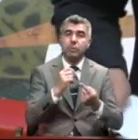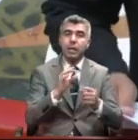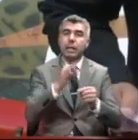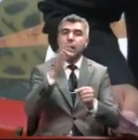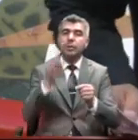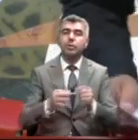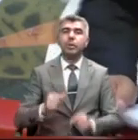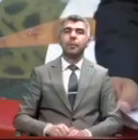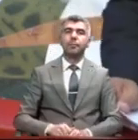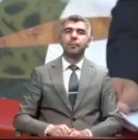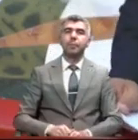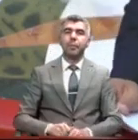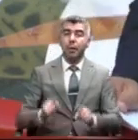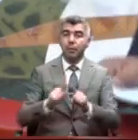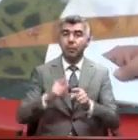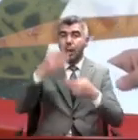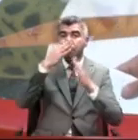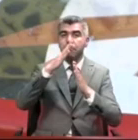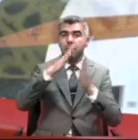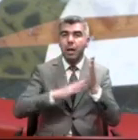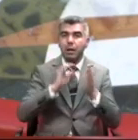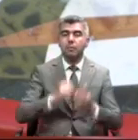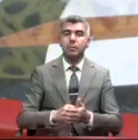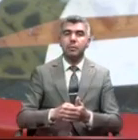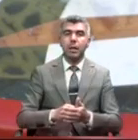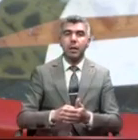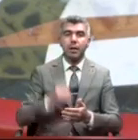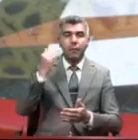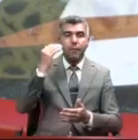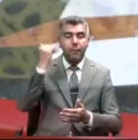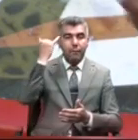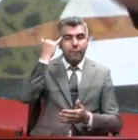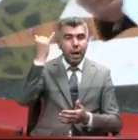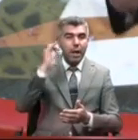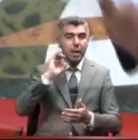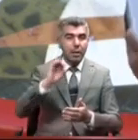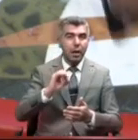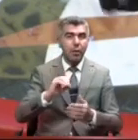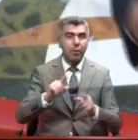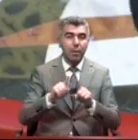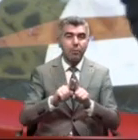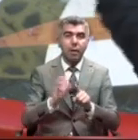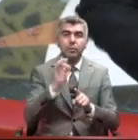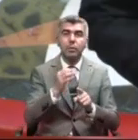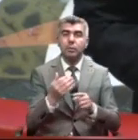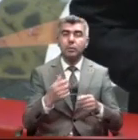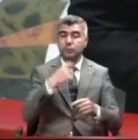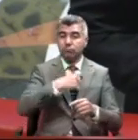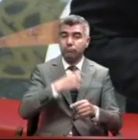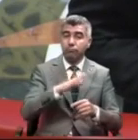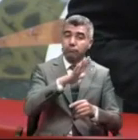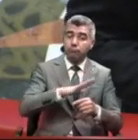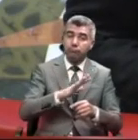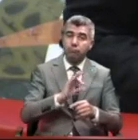النتيجه راس المال البشري الابتكار والتكنولوجي خاصنا نوليو ندوزو